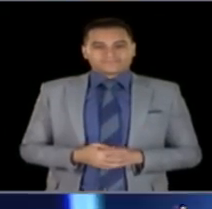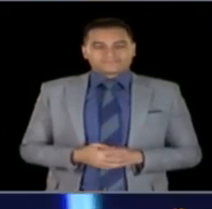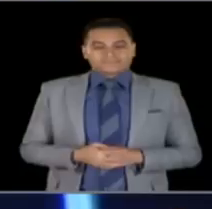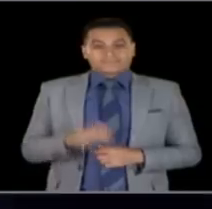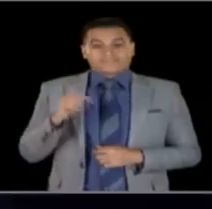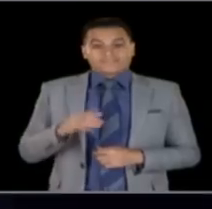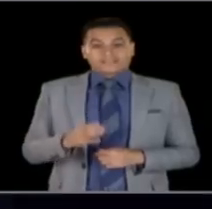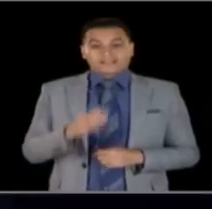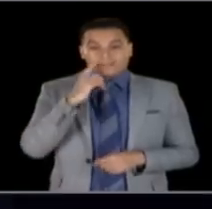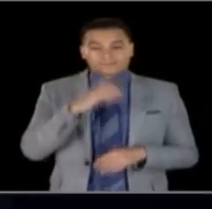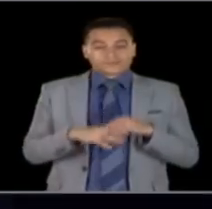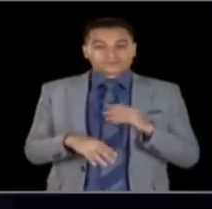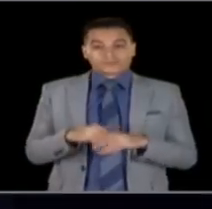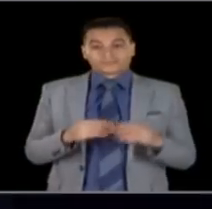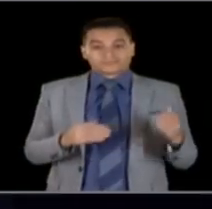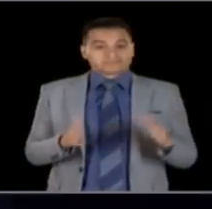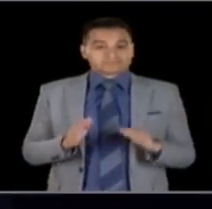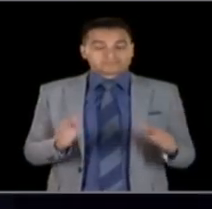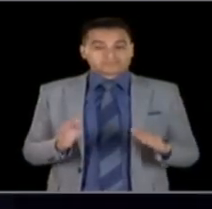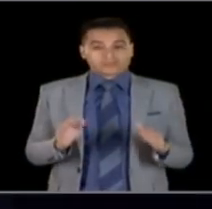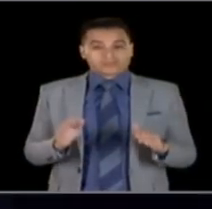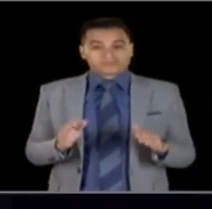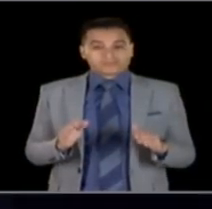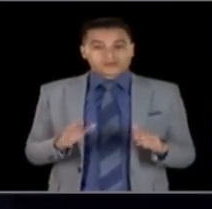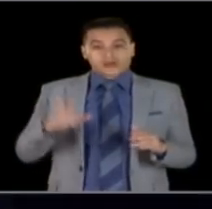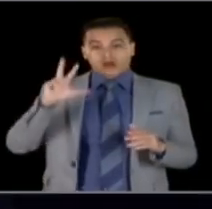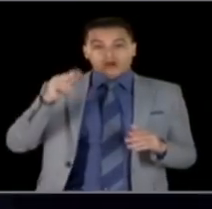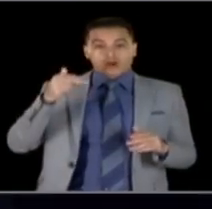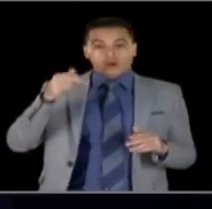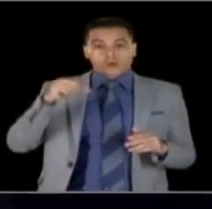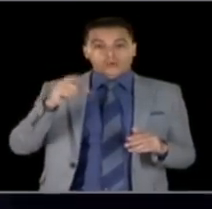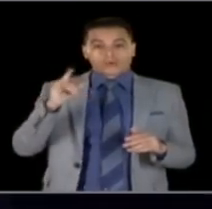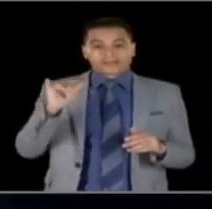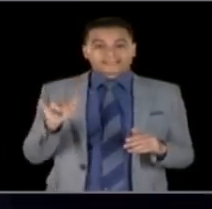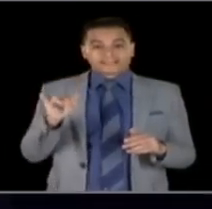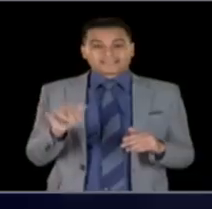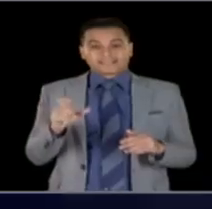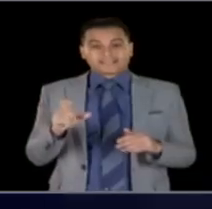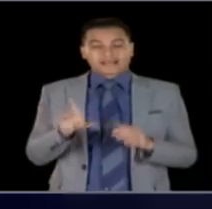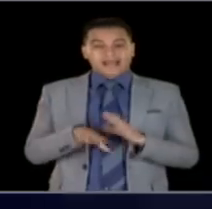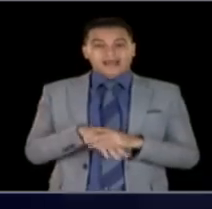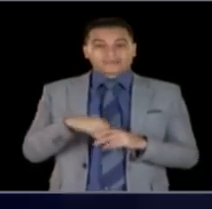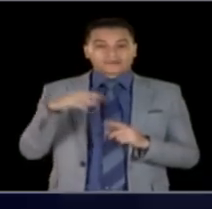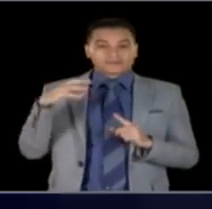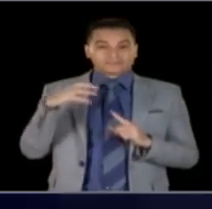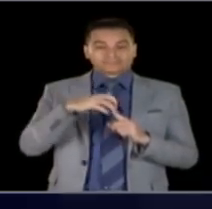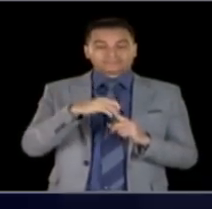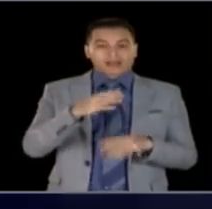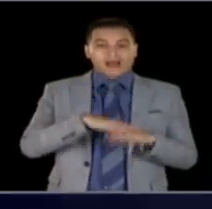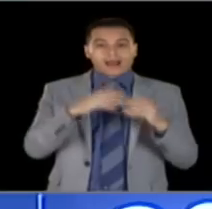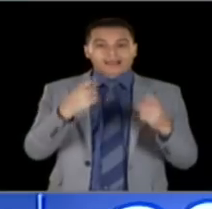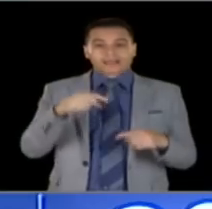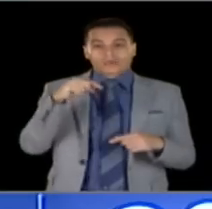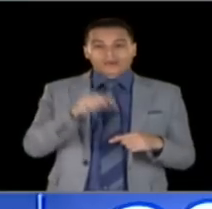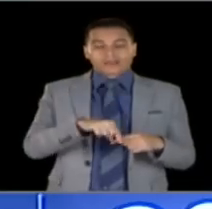إجابة؟ لا ما. الغوريين هم اللي قضوا على الدولة دي سنة